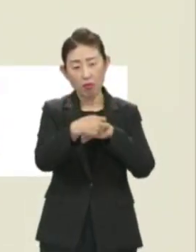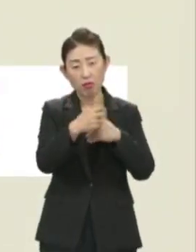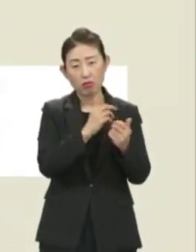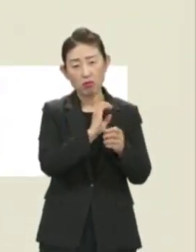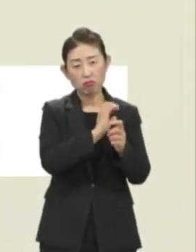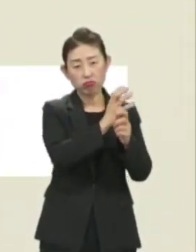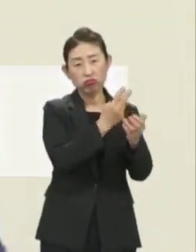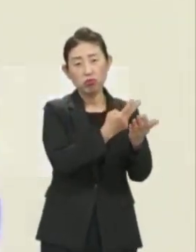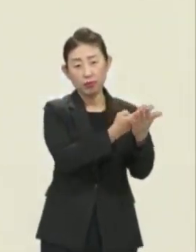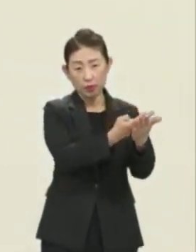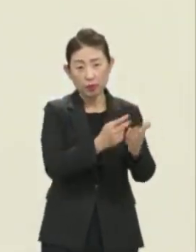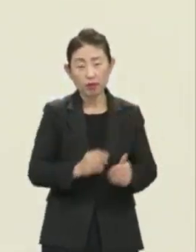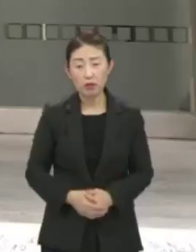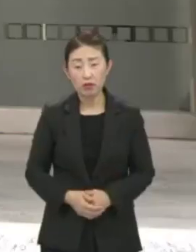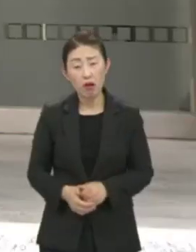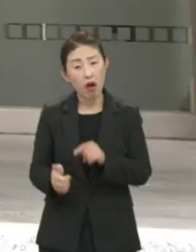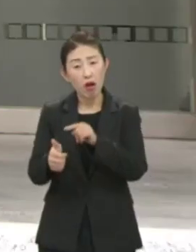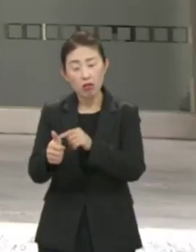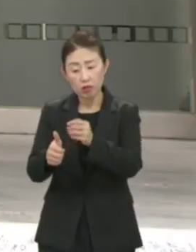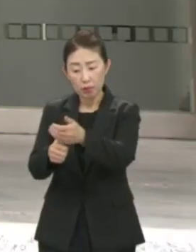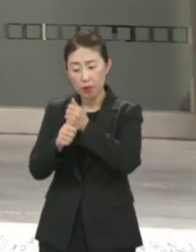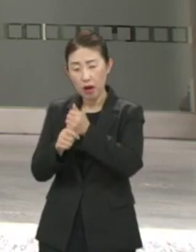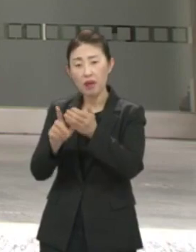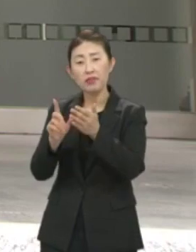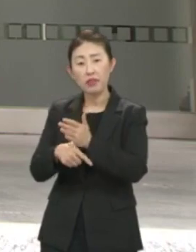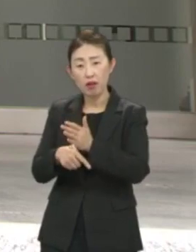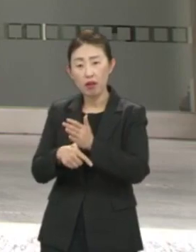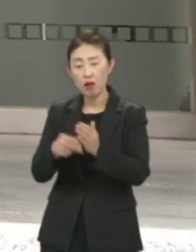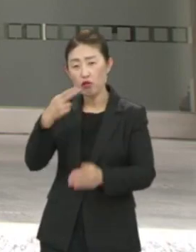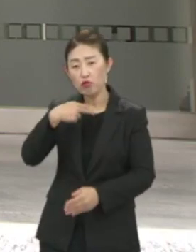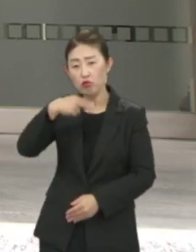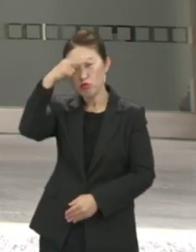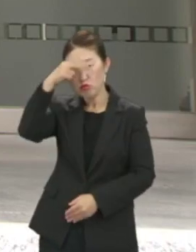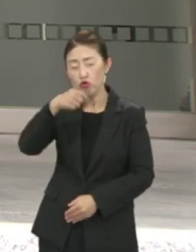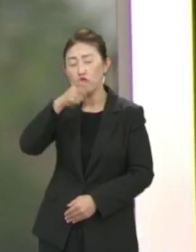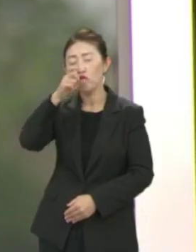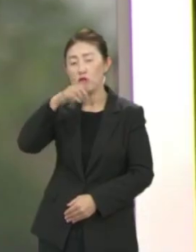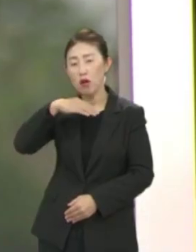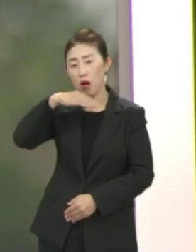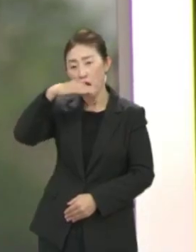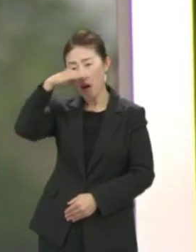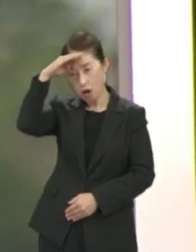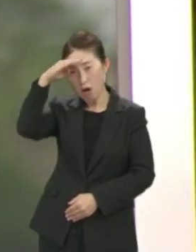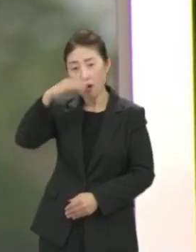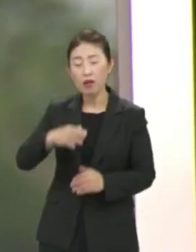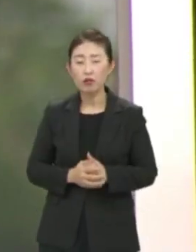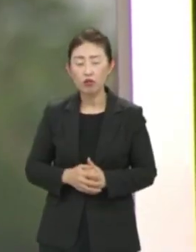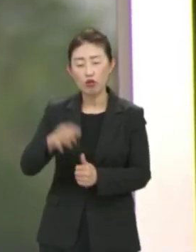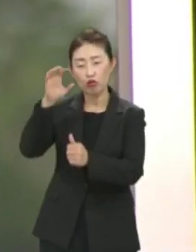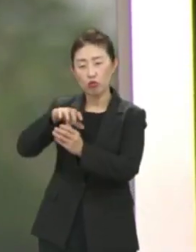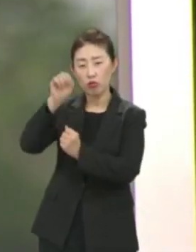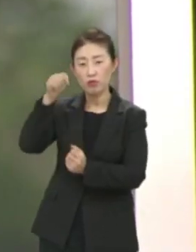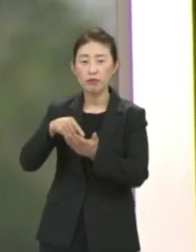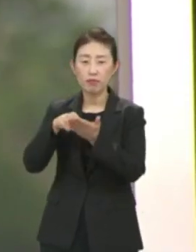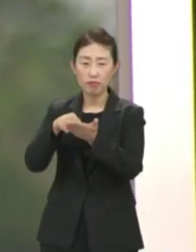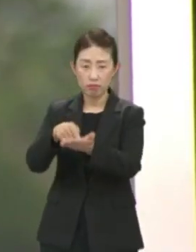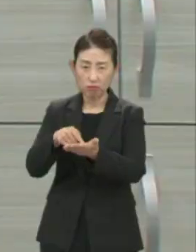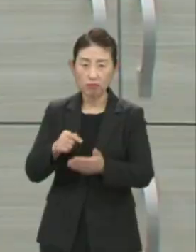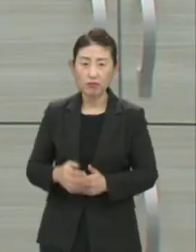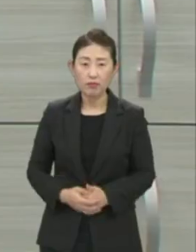옮겨졌습니다. 경찰은 A씨가 체포 당시 면허 취소 기준을 넘는 만취 상태였다며 구속영장을